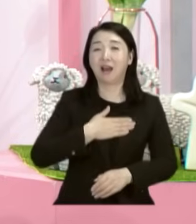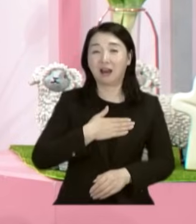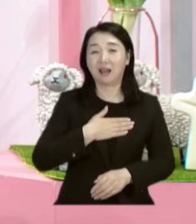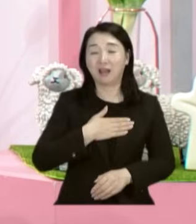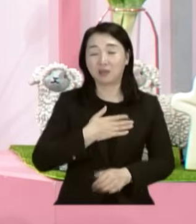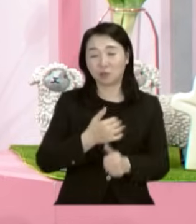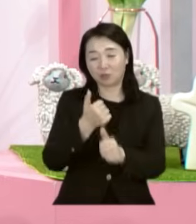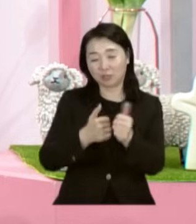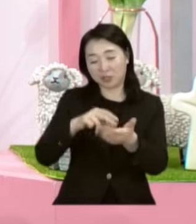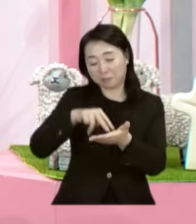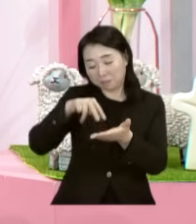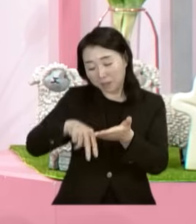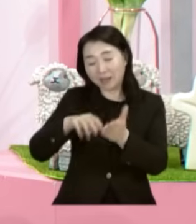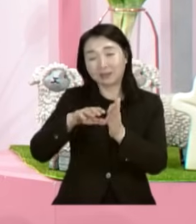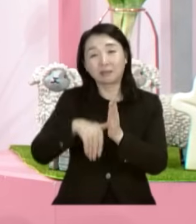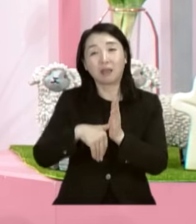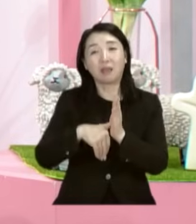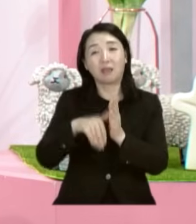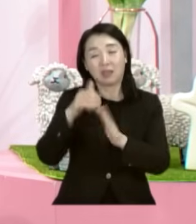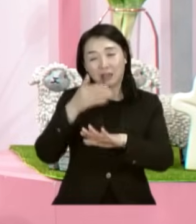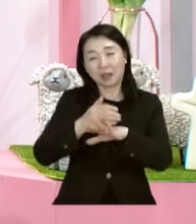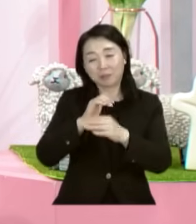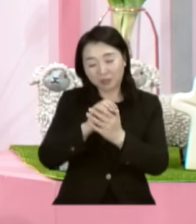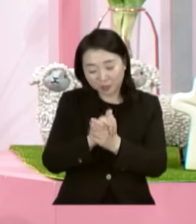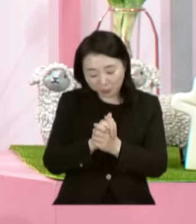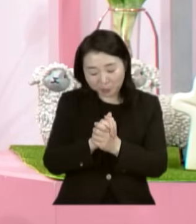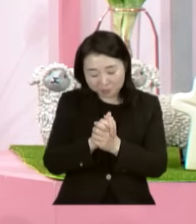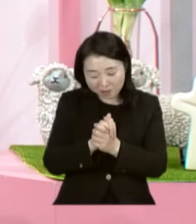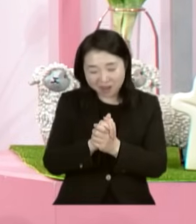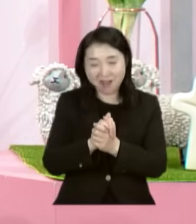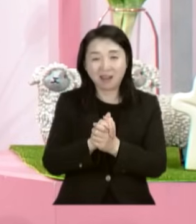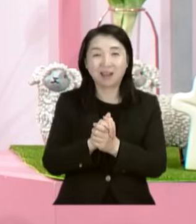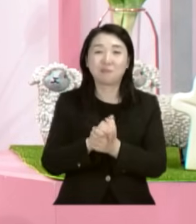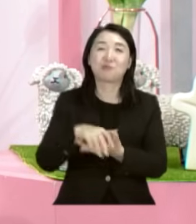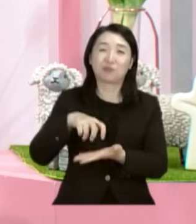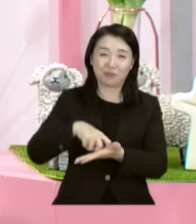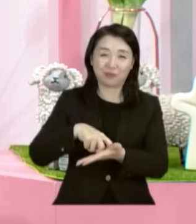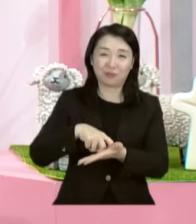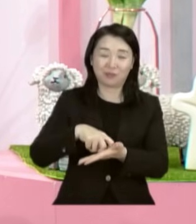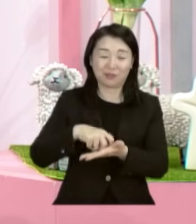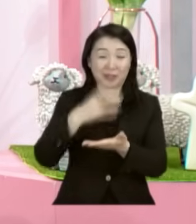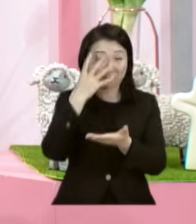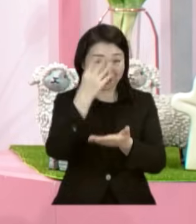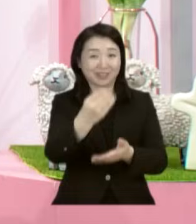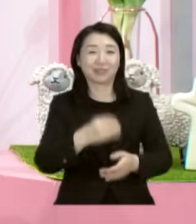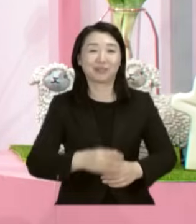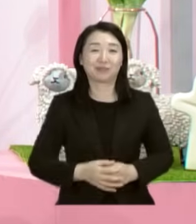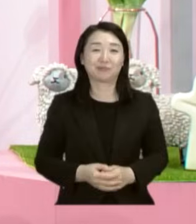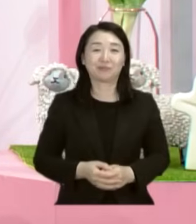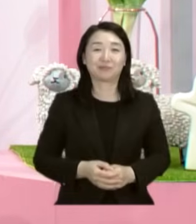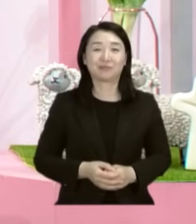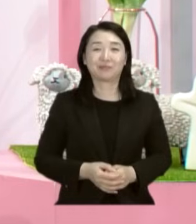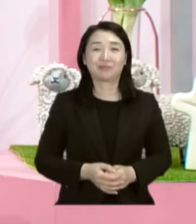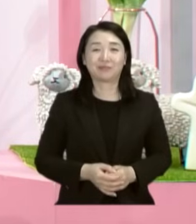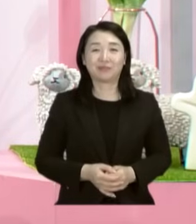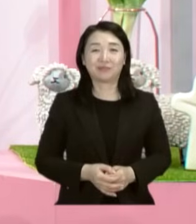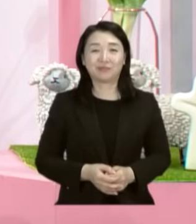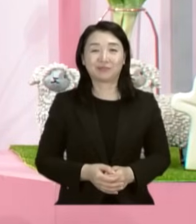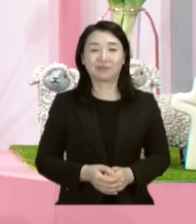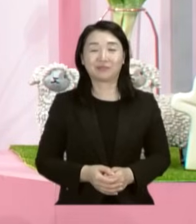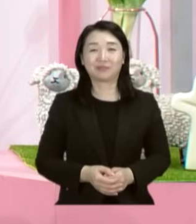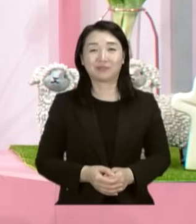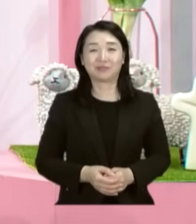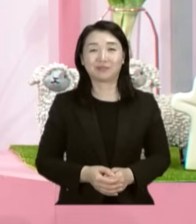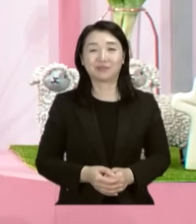매트에 내려올 때도 어 감사기도로 하고 내려왔어요 그 네고네 저도 봤어요 내려오고